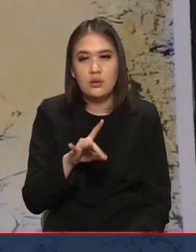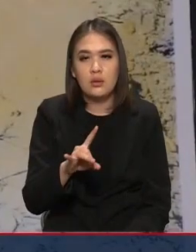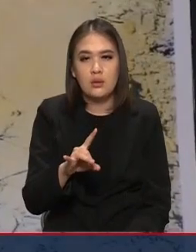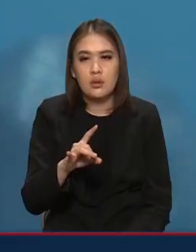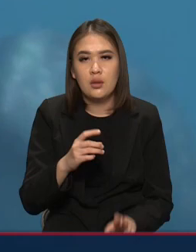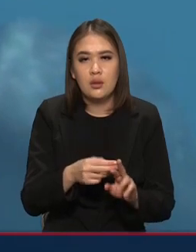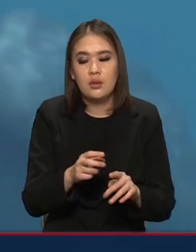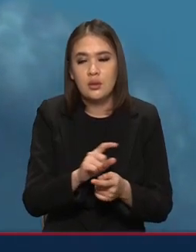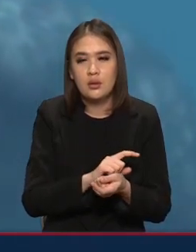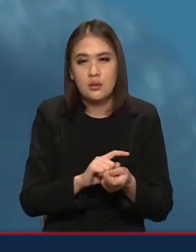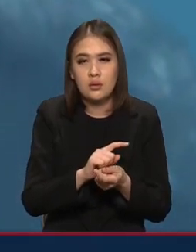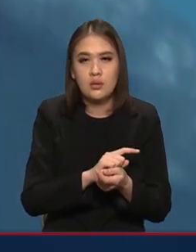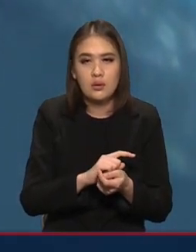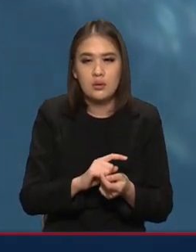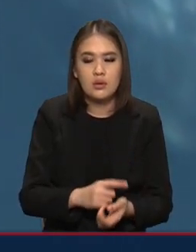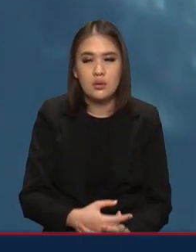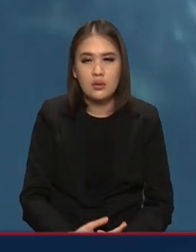климатическим изменениям, вымерли.